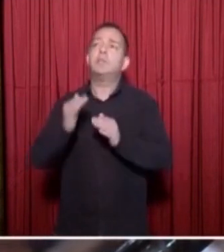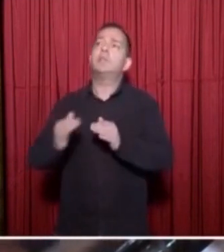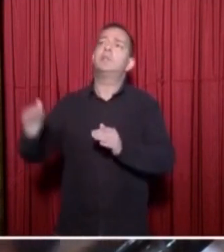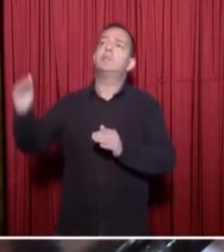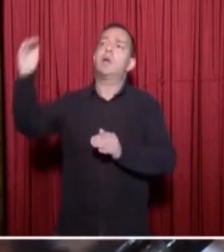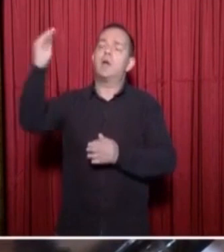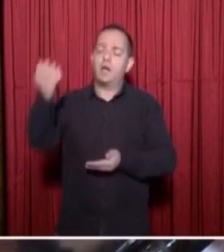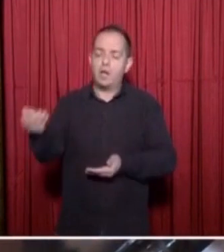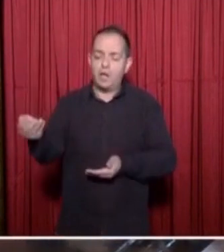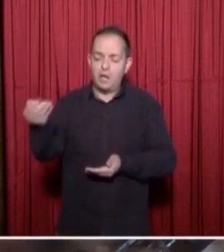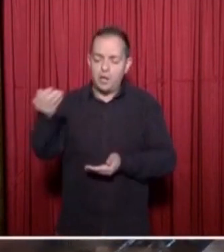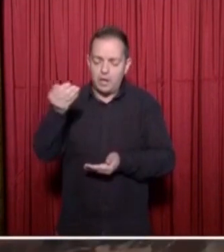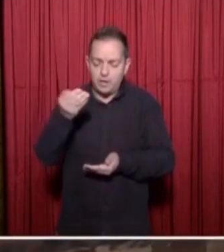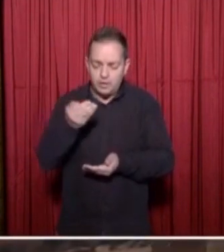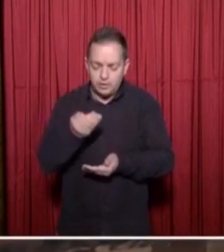Κύριε